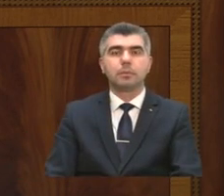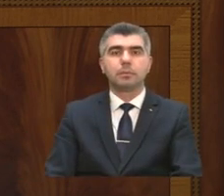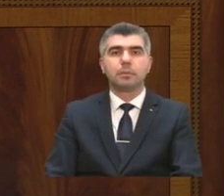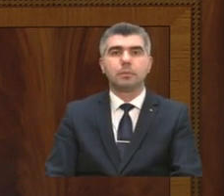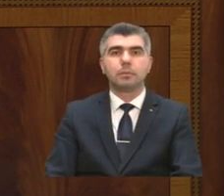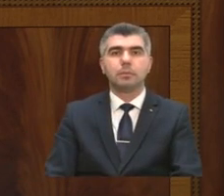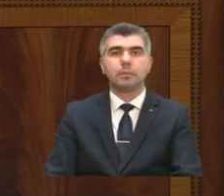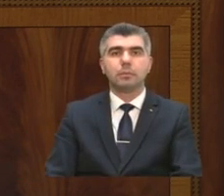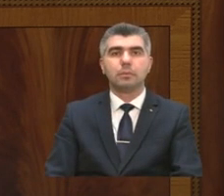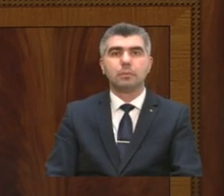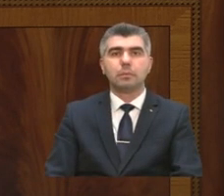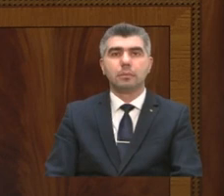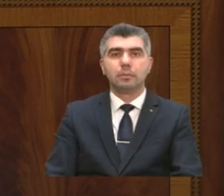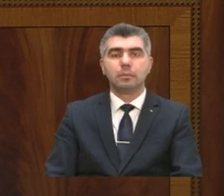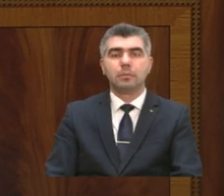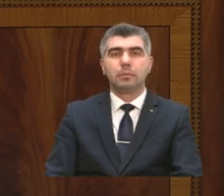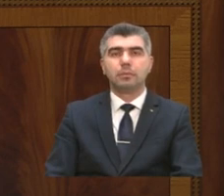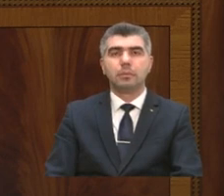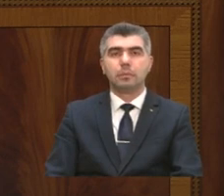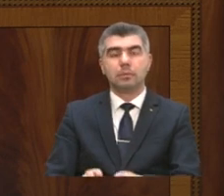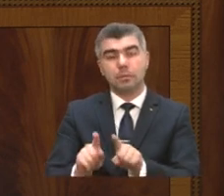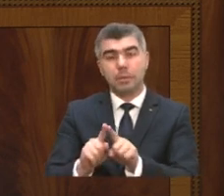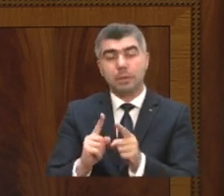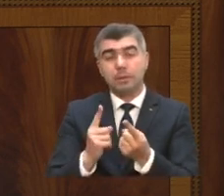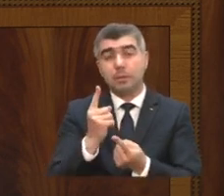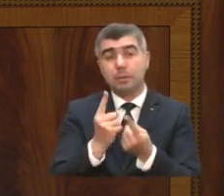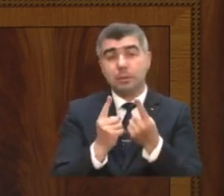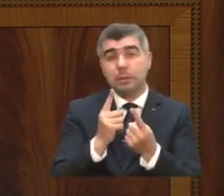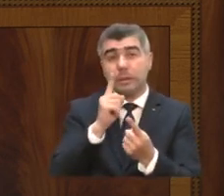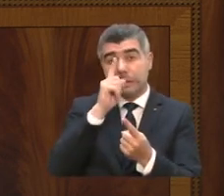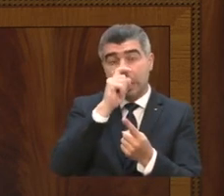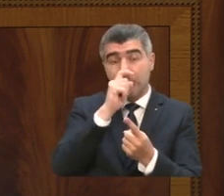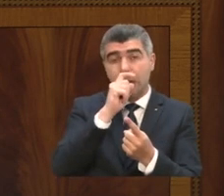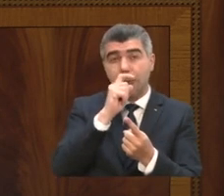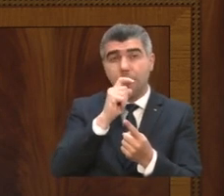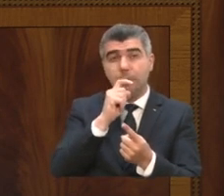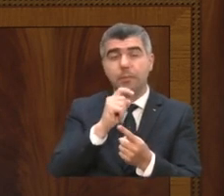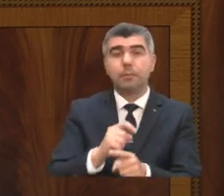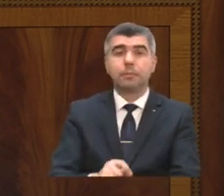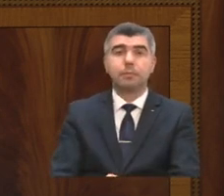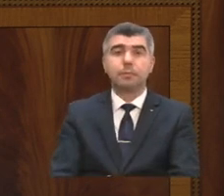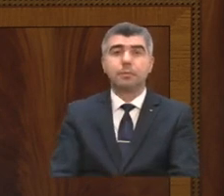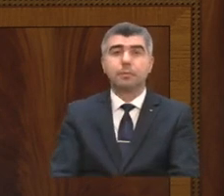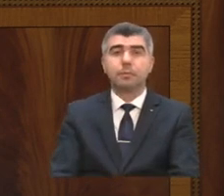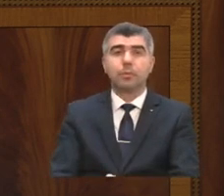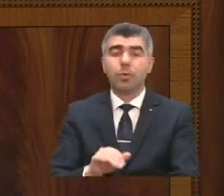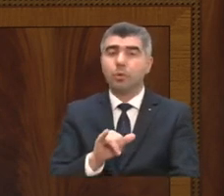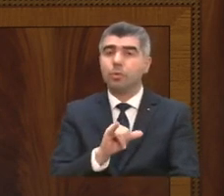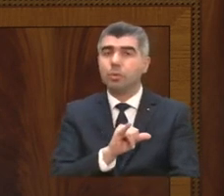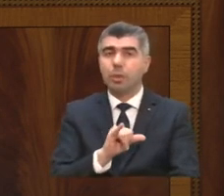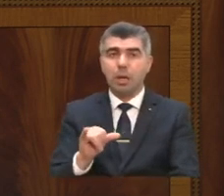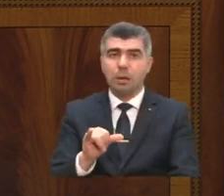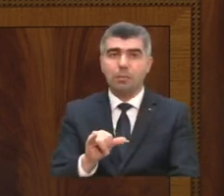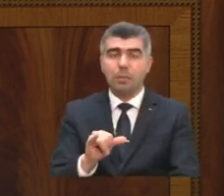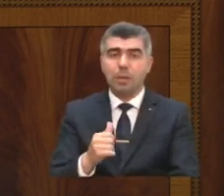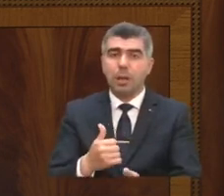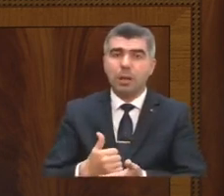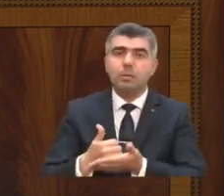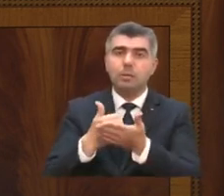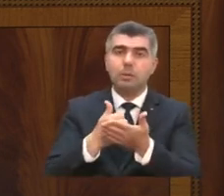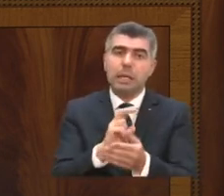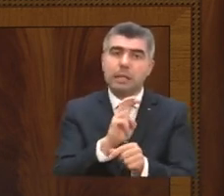هذا الشيء غادي يخلي واحد العجز كبير اللي ما يمكنش لينا نمولوه حتى